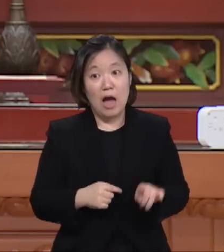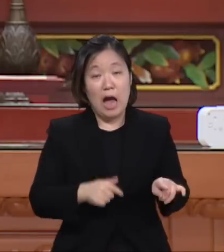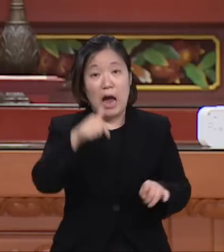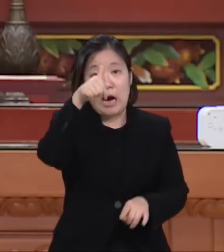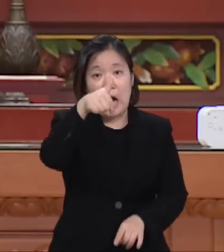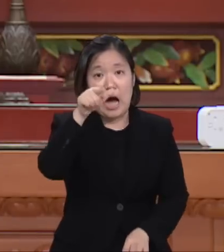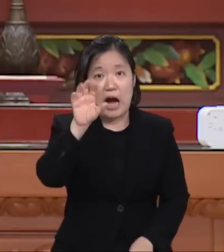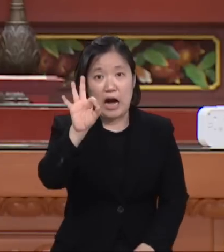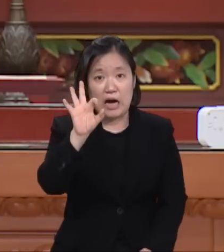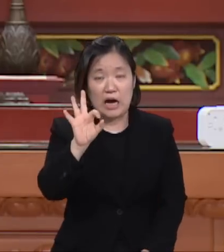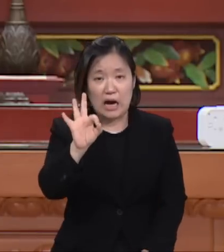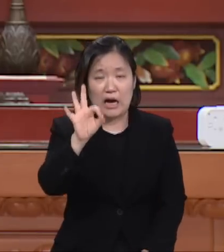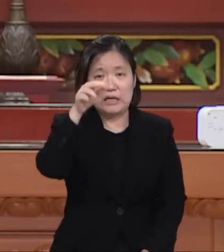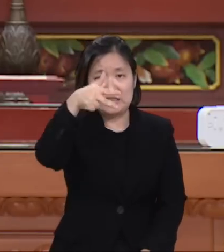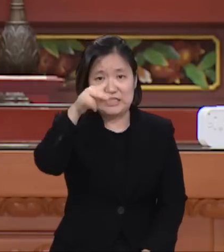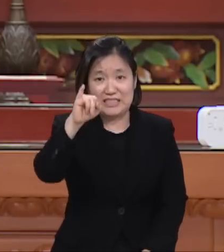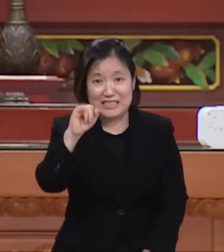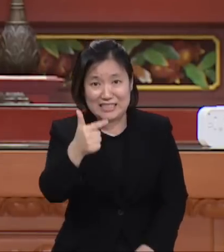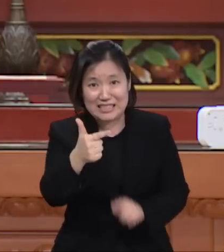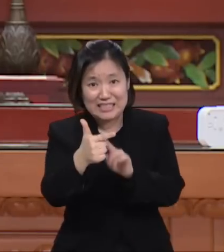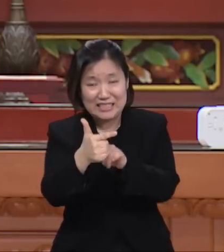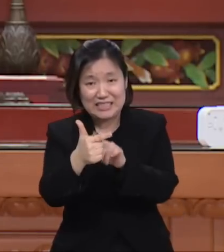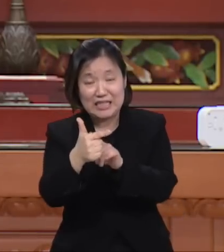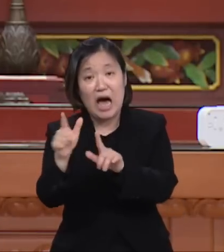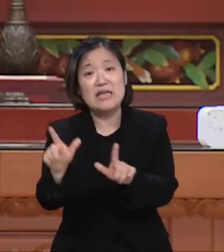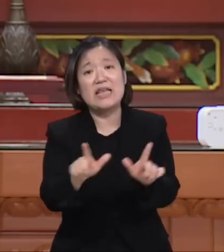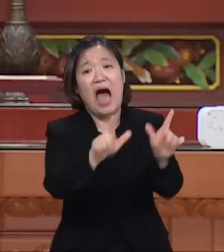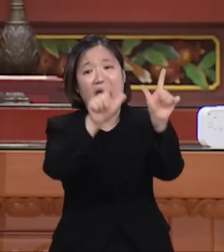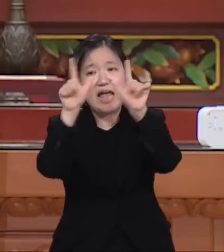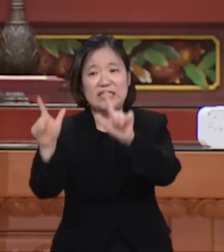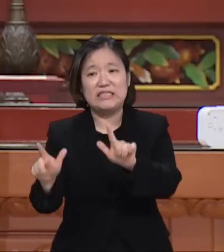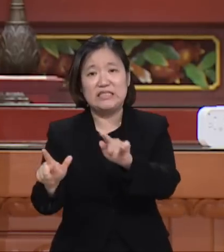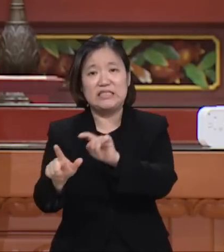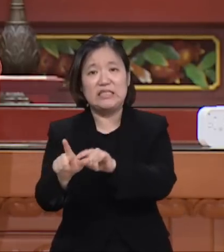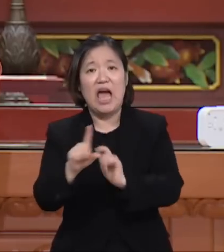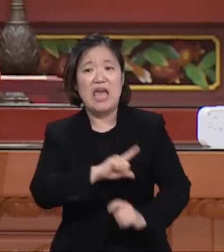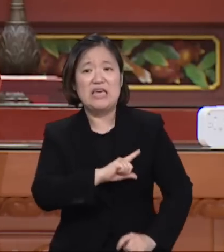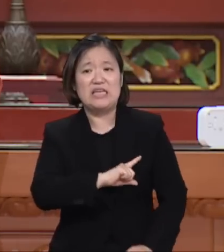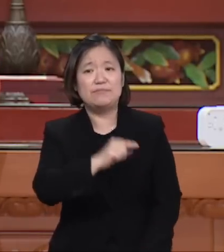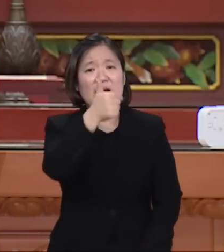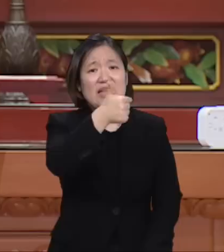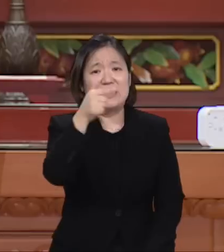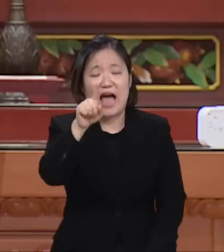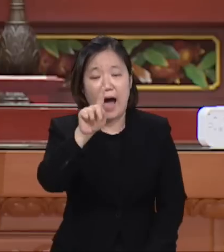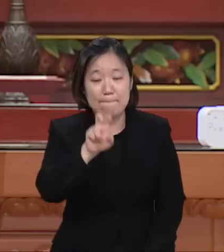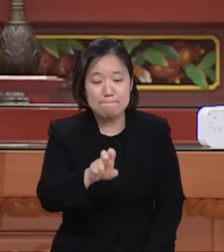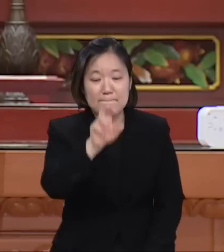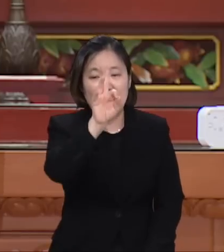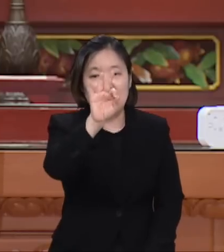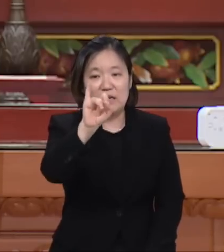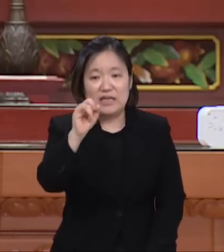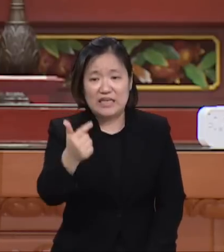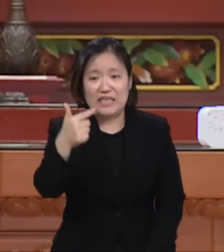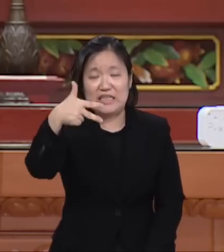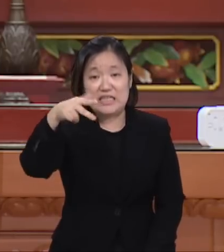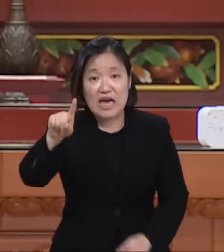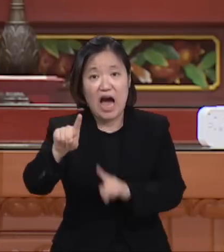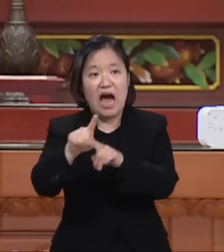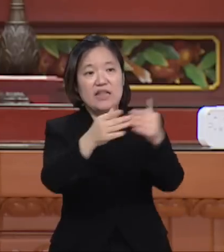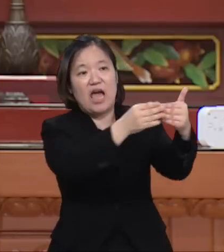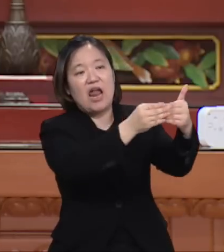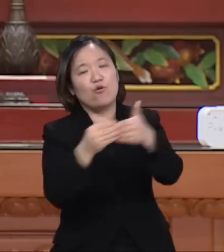강진 병역에 살고 있는 남자를 데려오라고 했더니 정인자를 데려왔냐 이러더래요